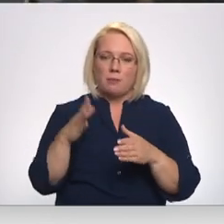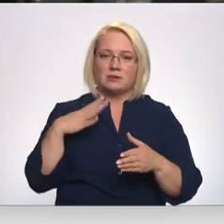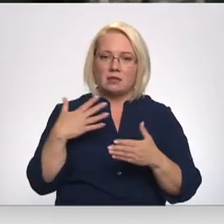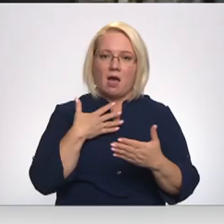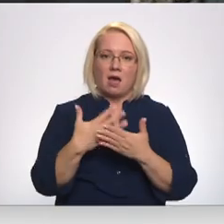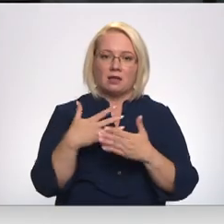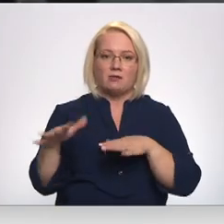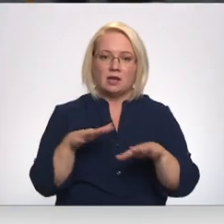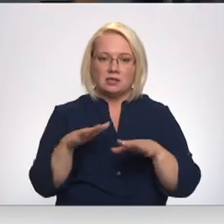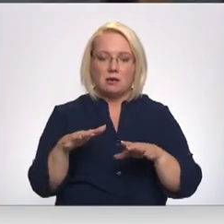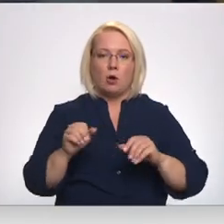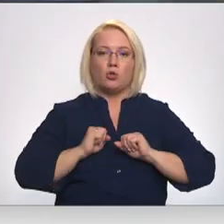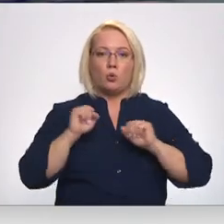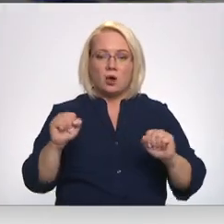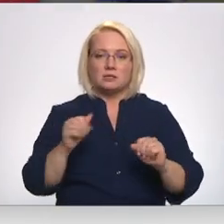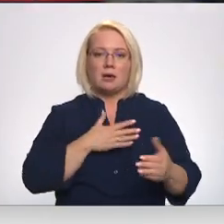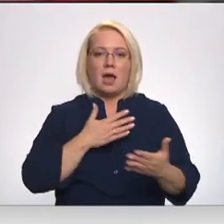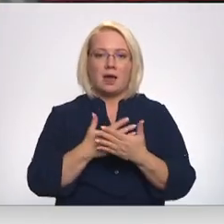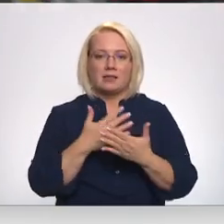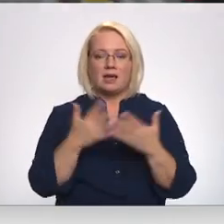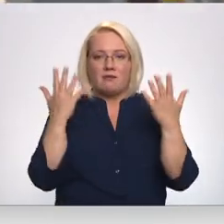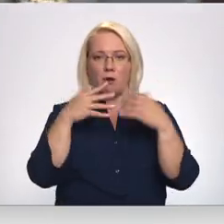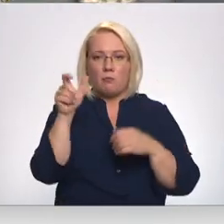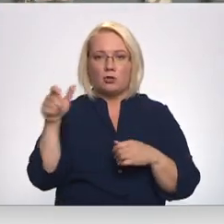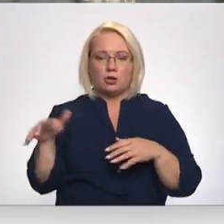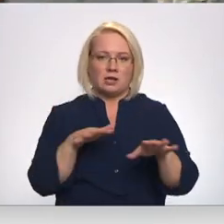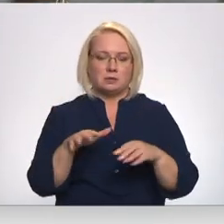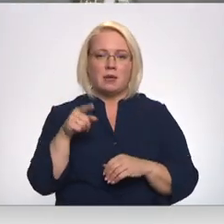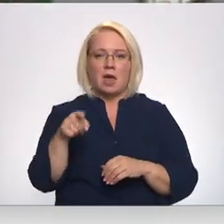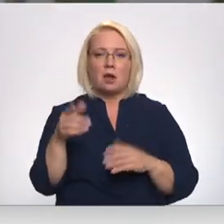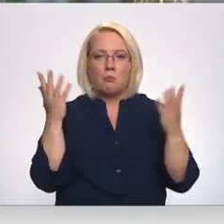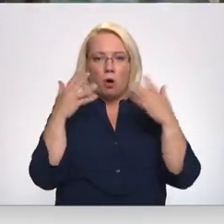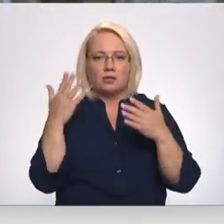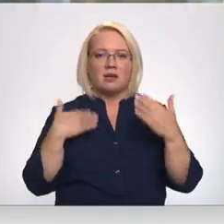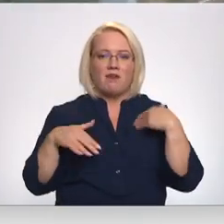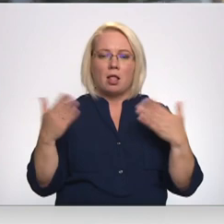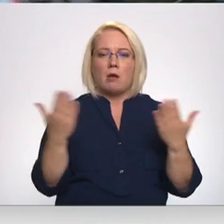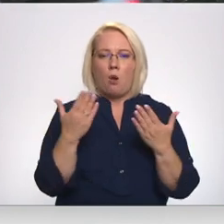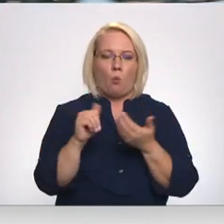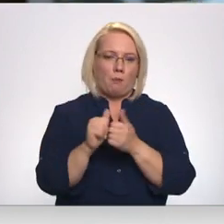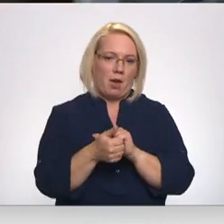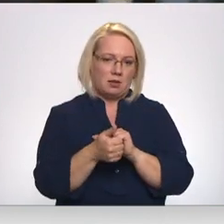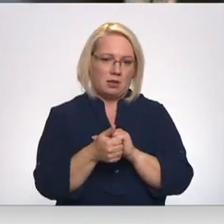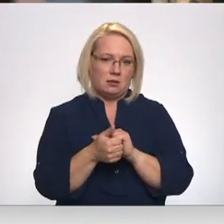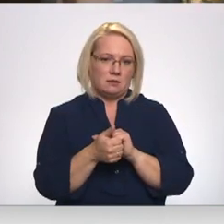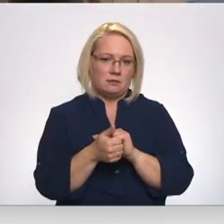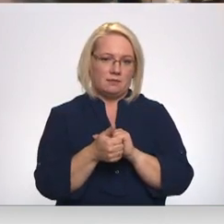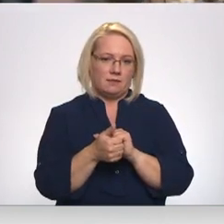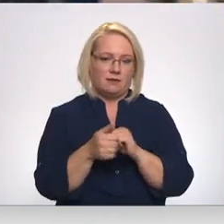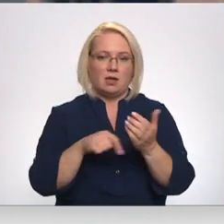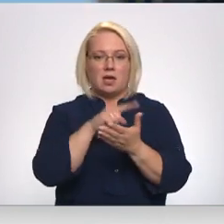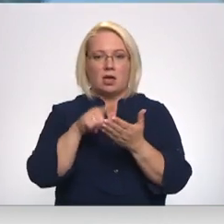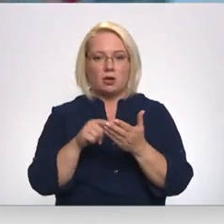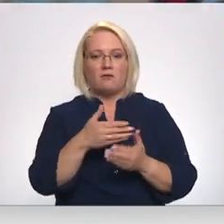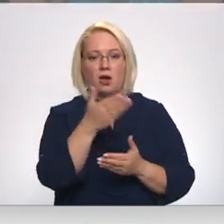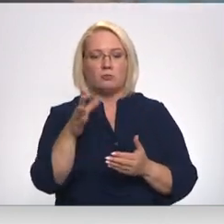Jā, tad drosmīga, aktīva politiķu rīcība. Tad tā ir politiskā vēlme kaut ko mainīt šī gadījumā. Vai jums ir bijušas arī